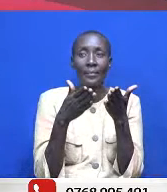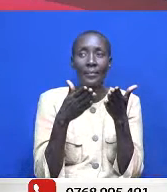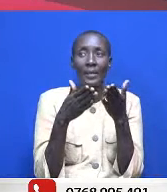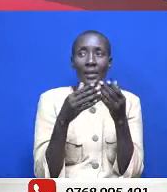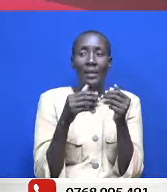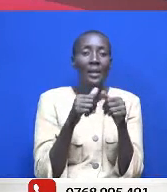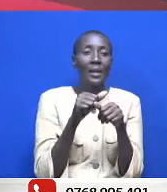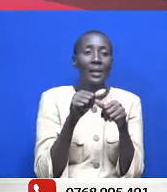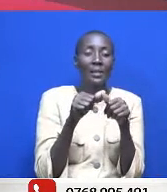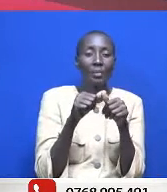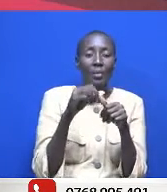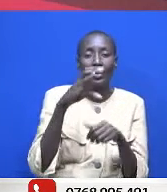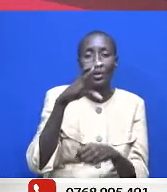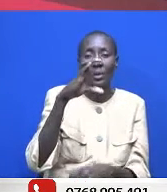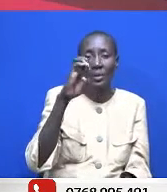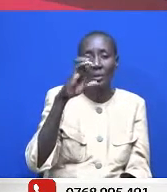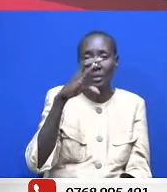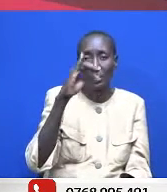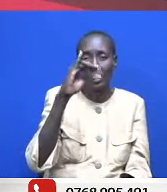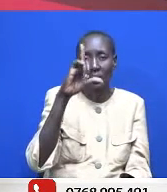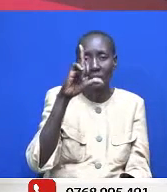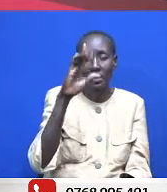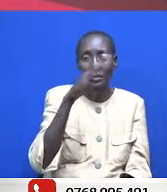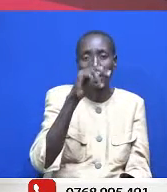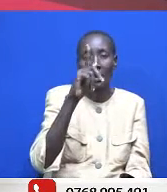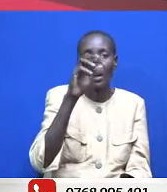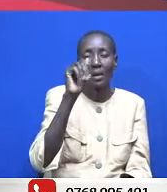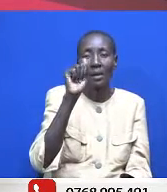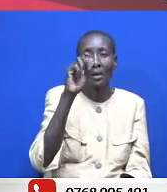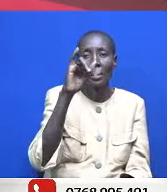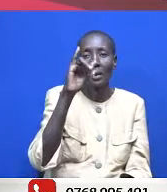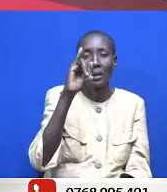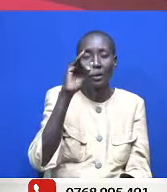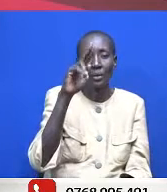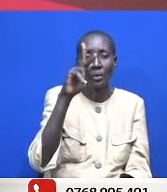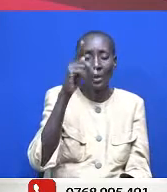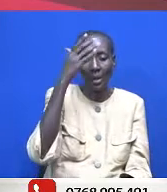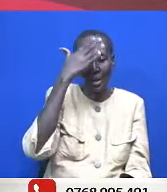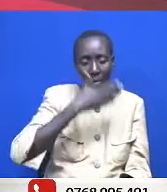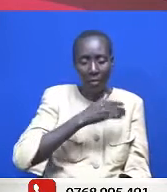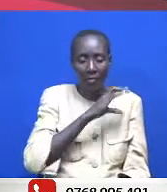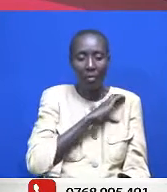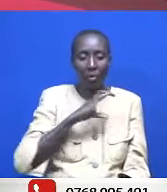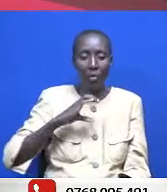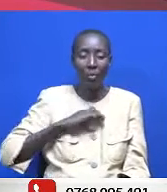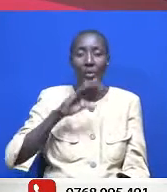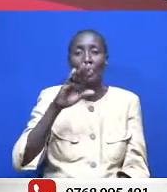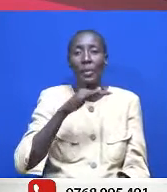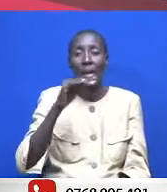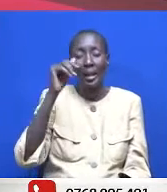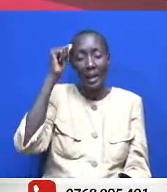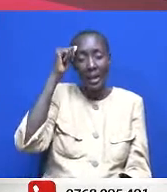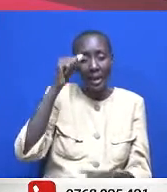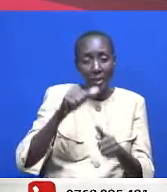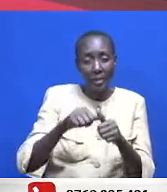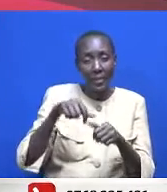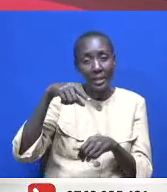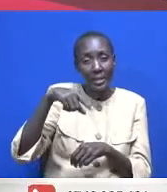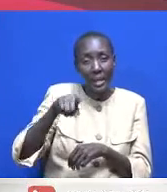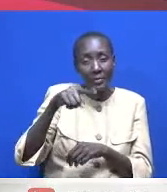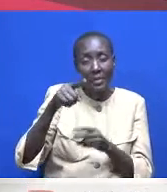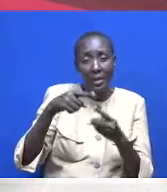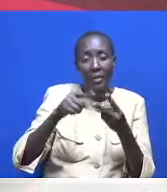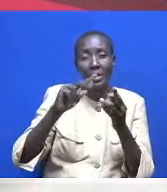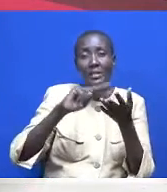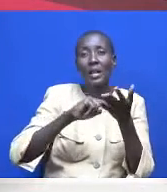na Cecily Kariuki kufika mbele ya kamati ya bunge. Nakumbuka sana yeye ndiye alianzisha huu mradi wa vifaa vya afya vipelekwe kwenye